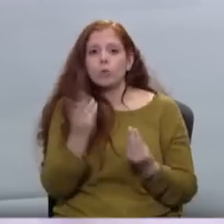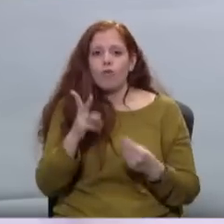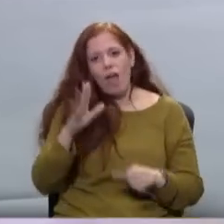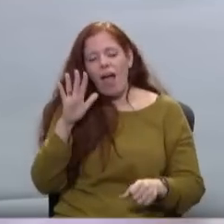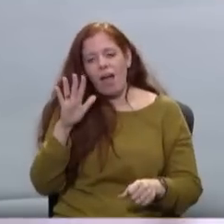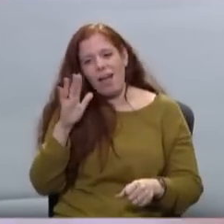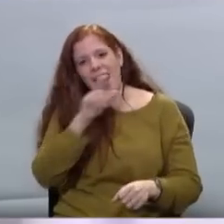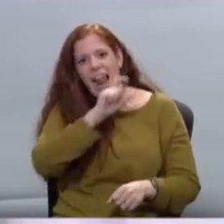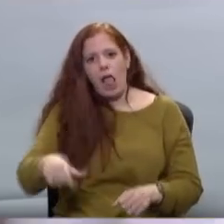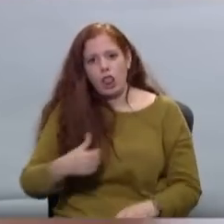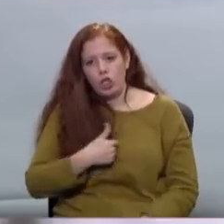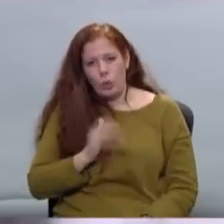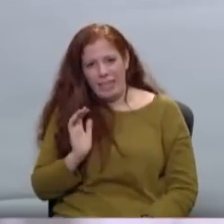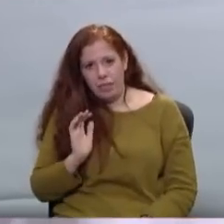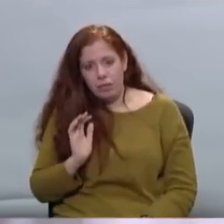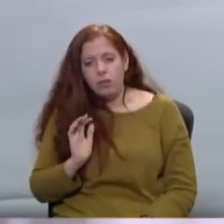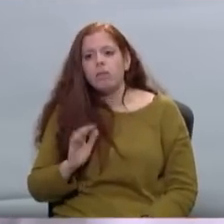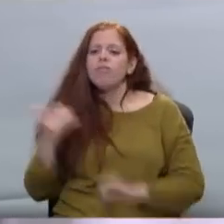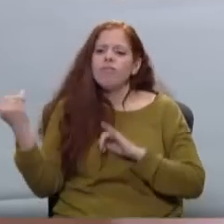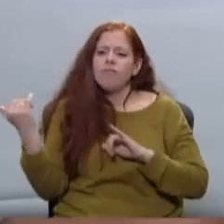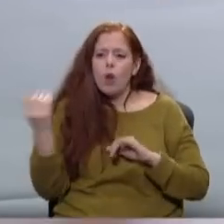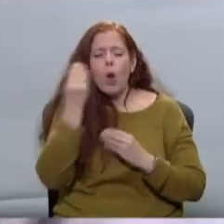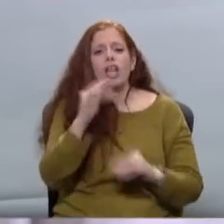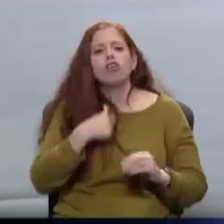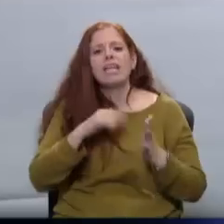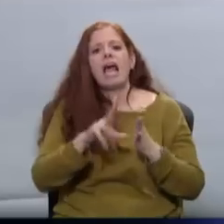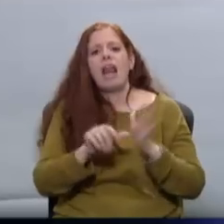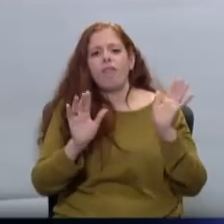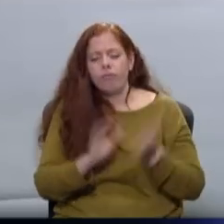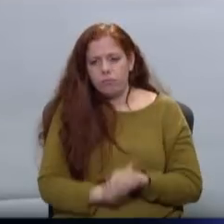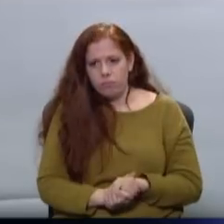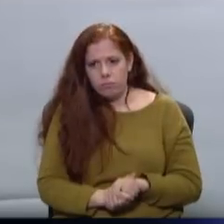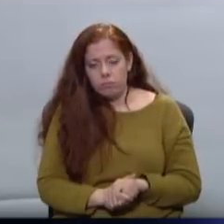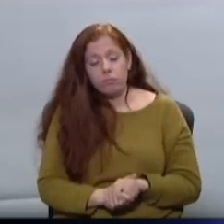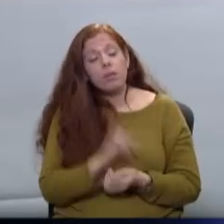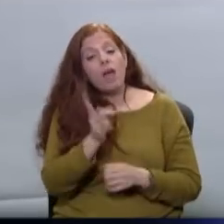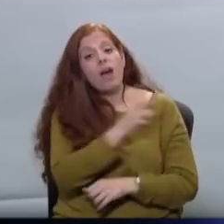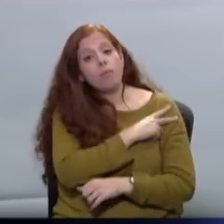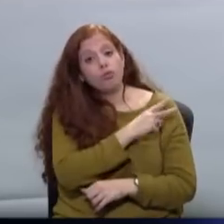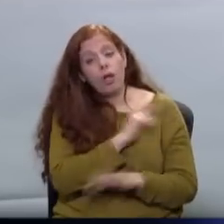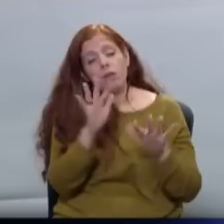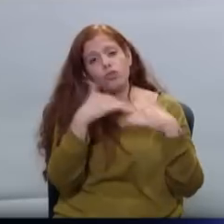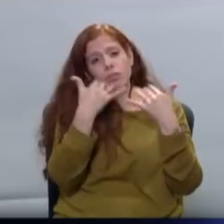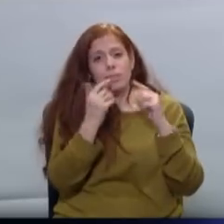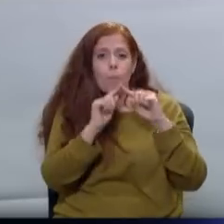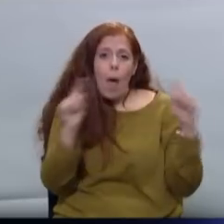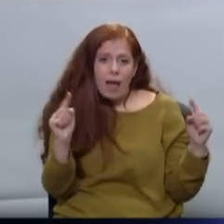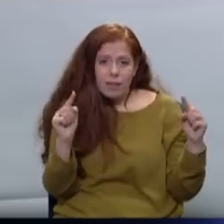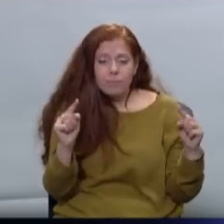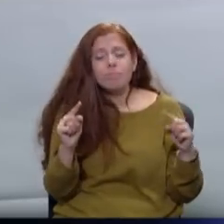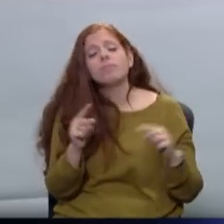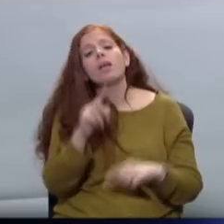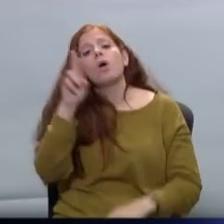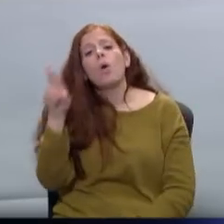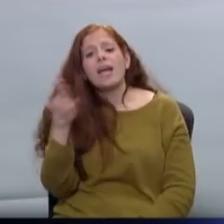קבל עולם ולמדמן היום את כל הכתבים ולהודיע שיהודה גליק גנב. אבל המשטרה גרסה אחרת מהגרסה של גליק. רועי